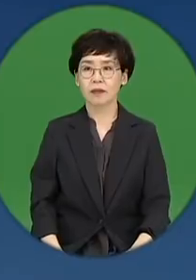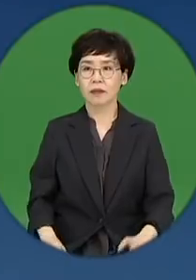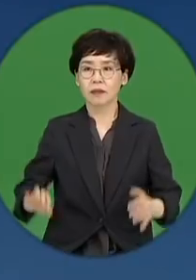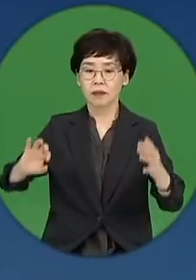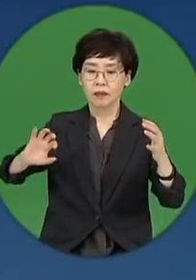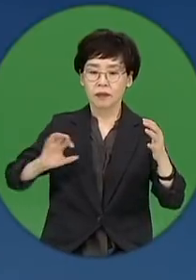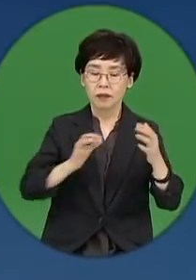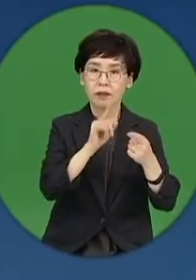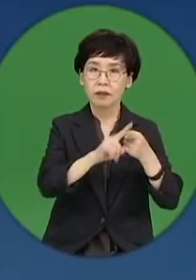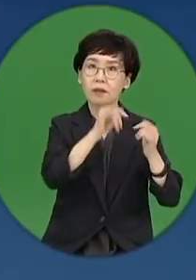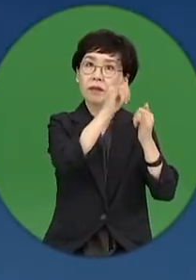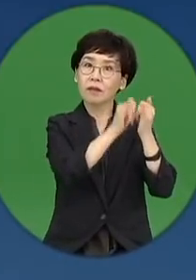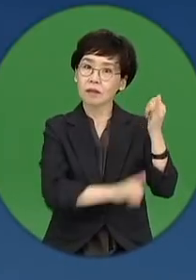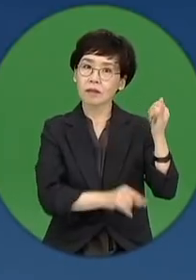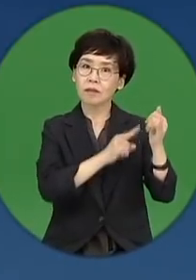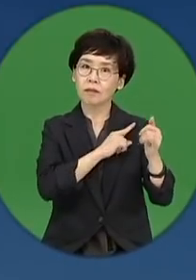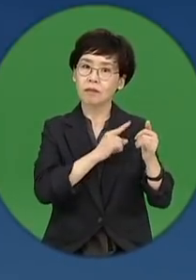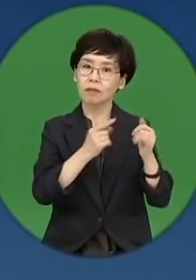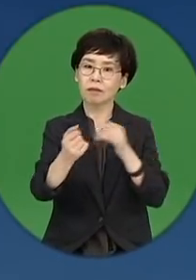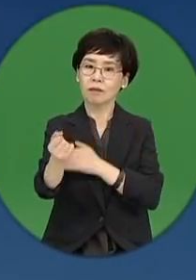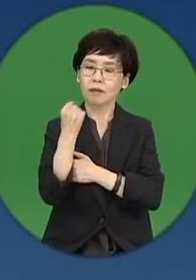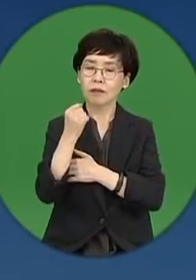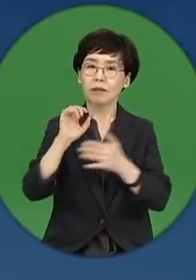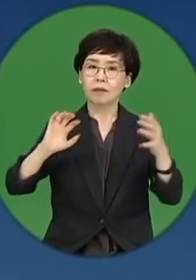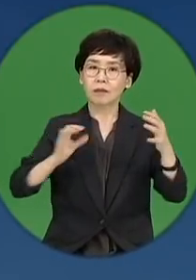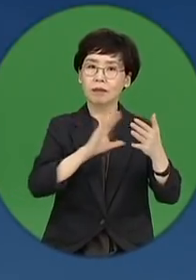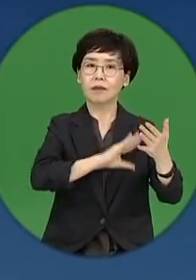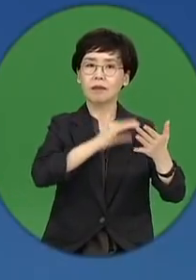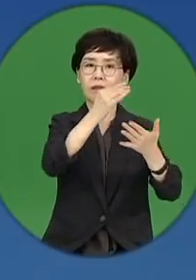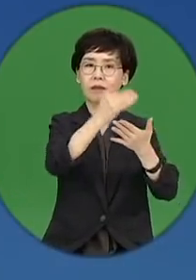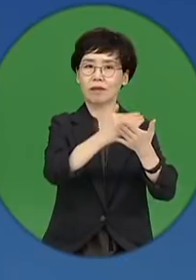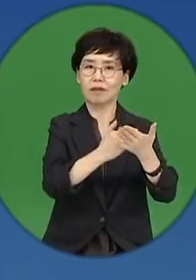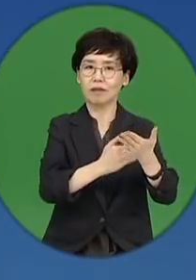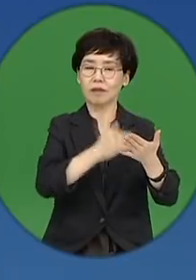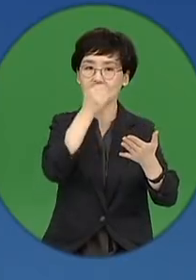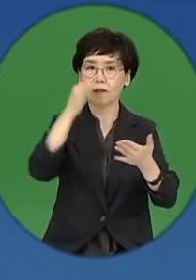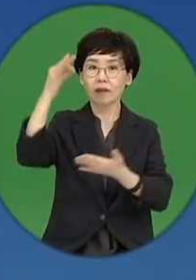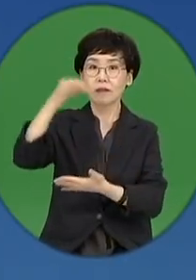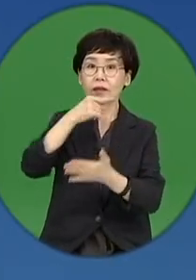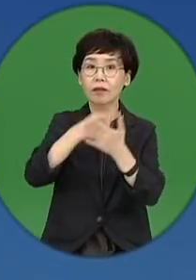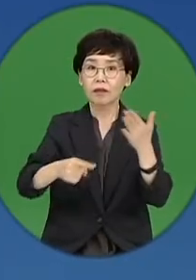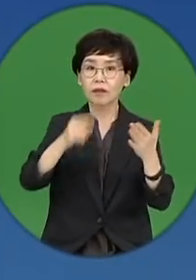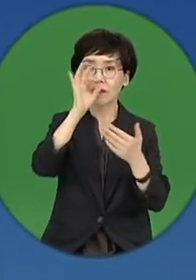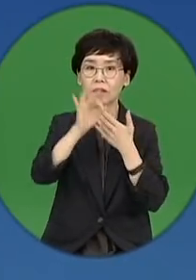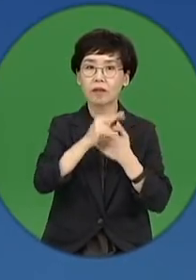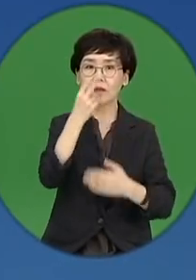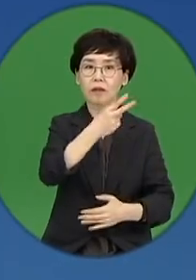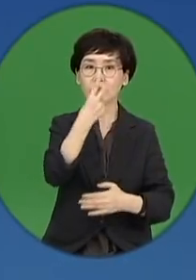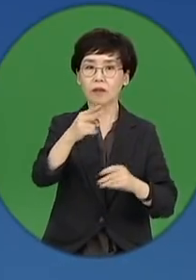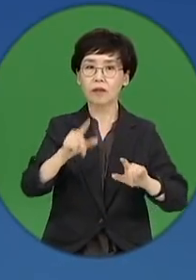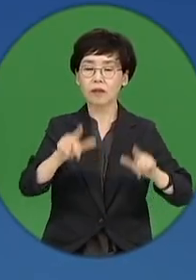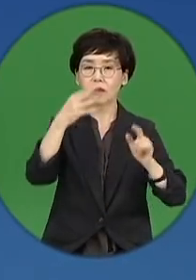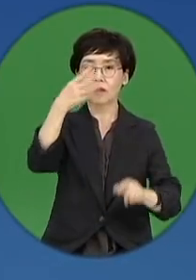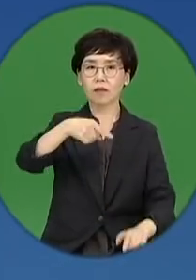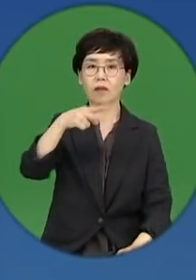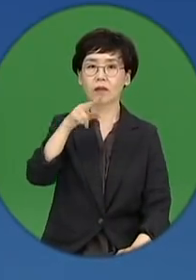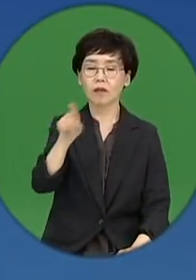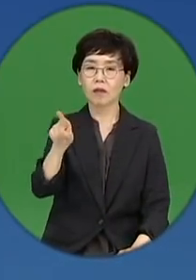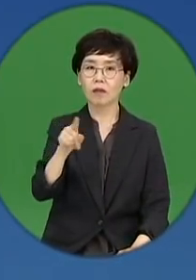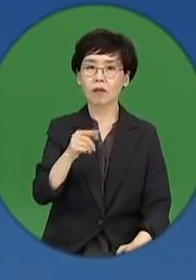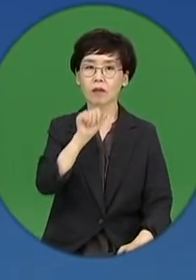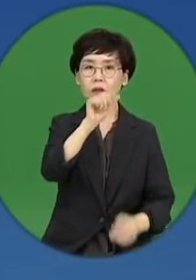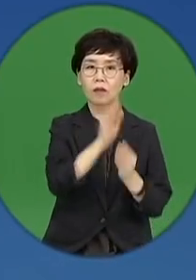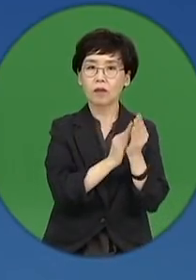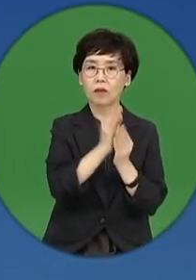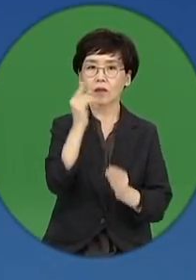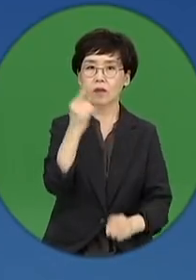계속해서 역대급 태풍들이 많이 있었는데요. 네. 설명을 해주시죠. 뭐 재산 피해로 보면은 이제 2002년에 왔던 루사가 5조